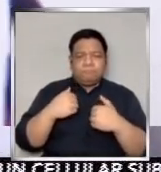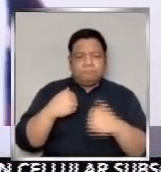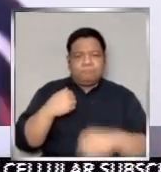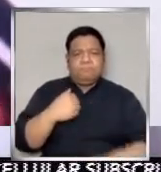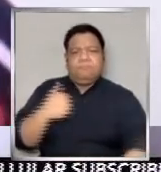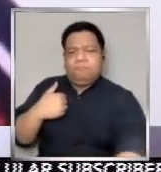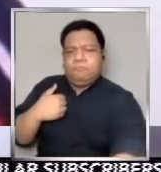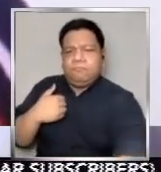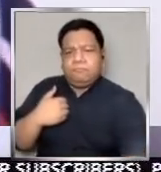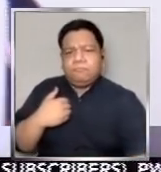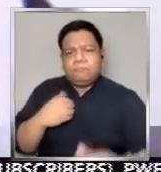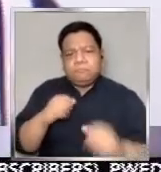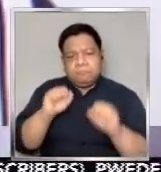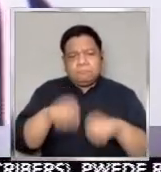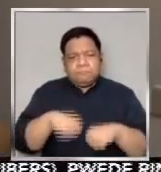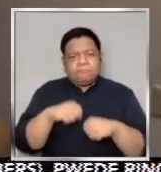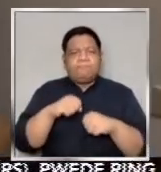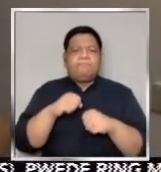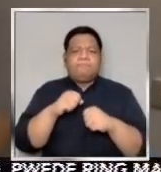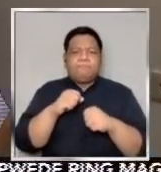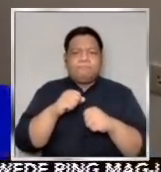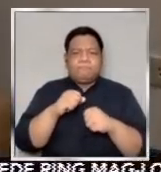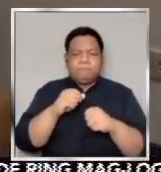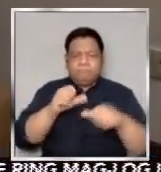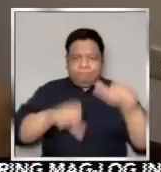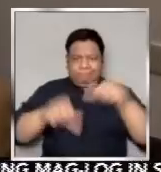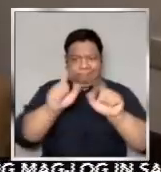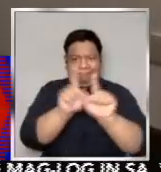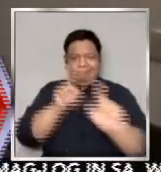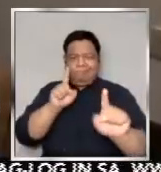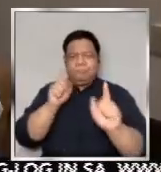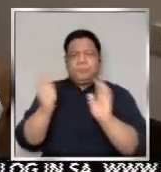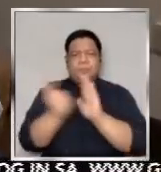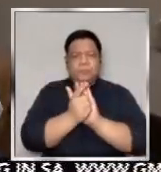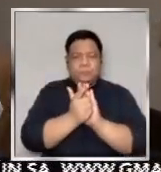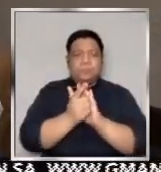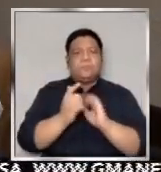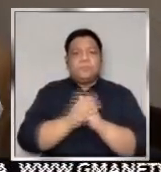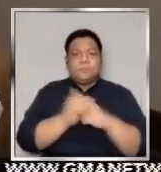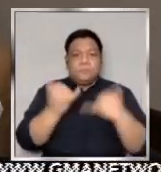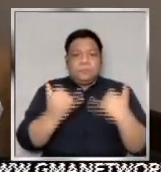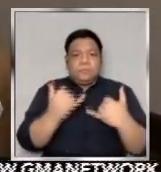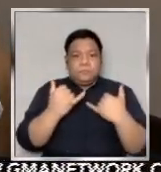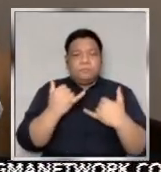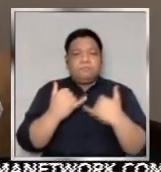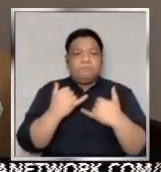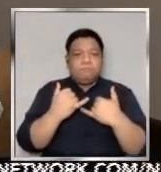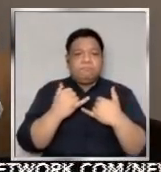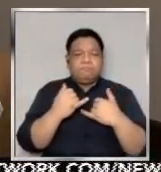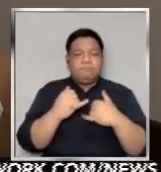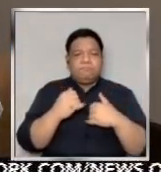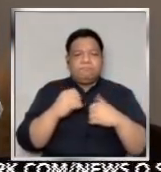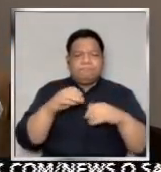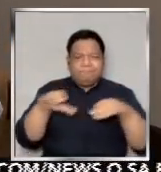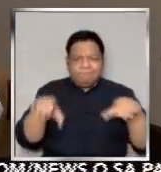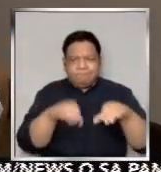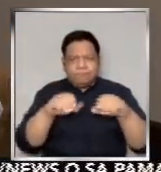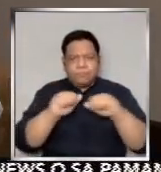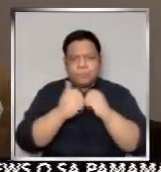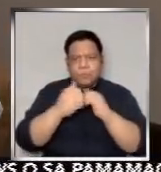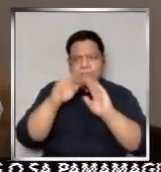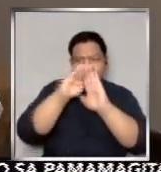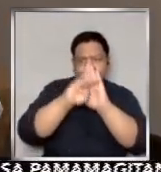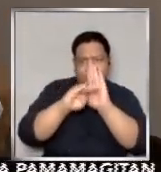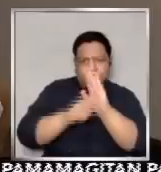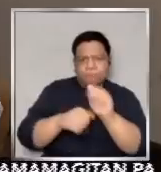pwedeng magmasahe ng malayo ka, diba? Kaya ngayon pa lang pinaghahandaan na nila ang mga ipatutupad na safety protocols para patunayang kaya nilang